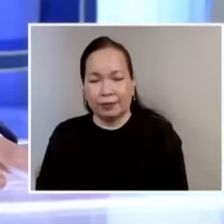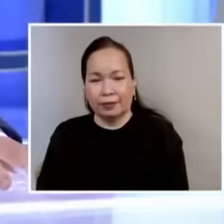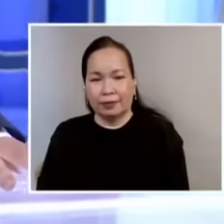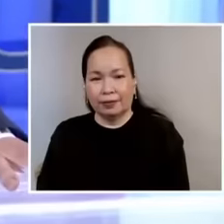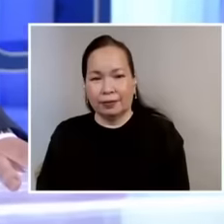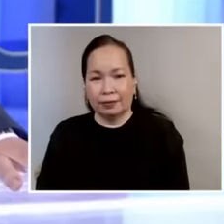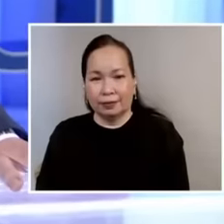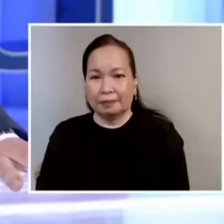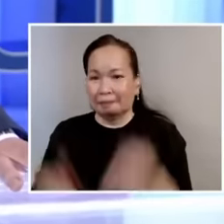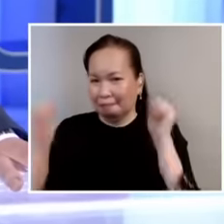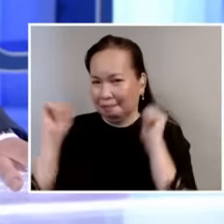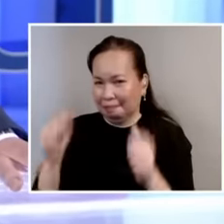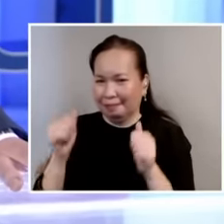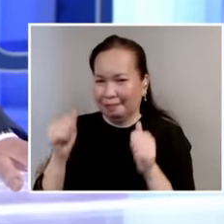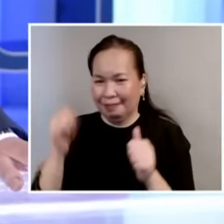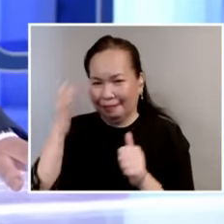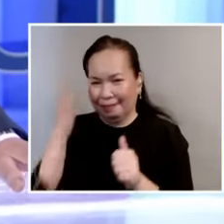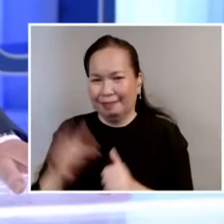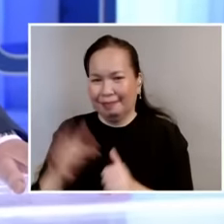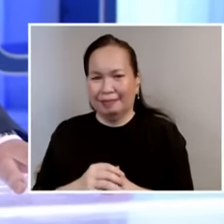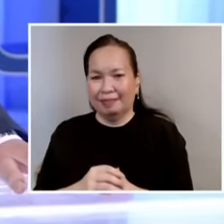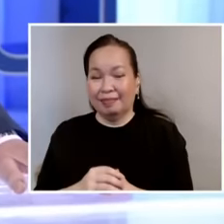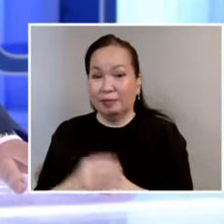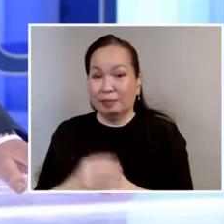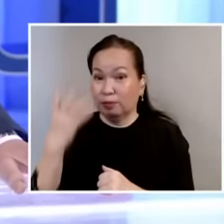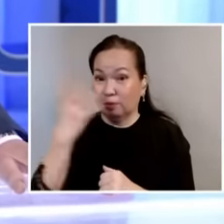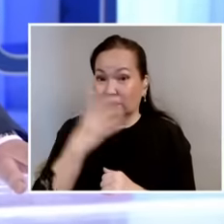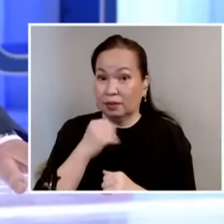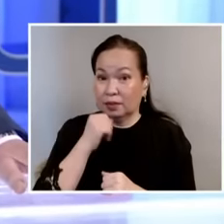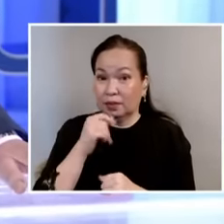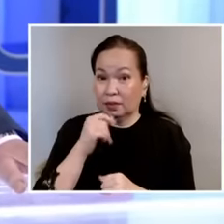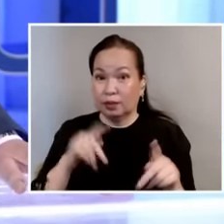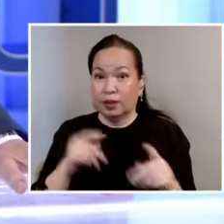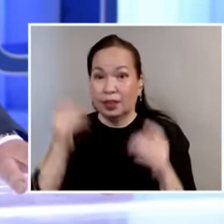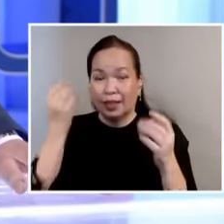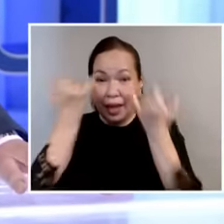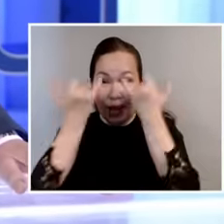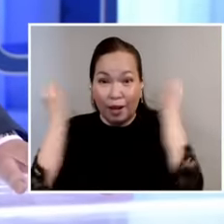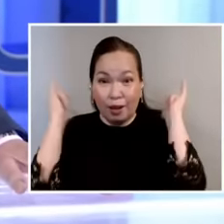Galing! Maganda dyan, hindi nagre-reklamo yung kalabaw.